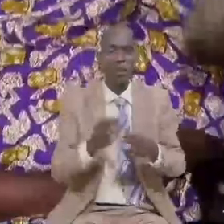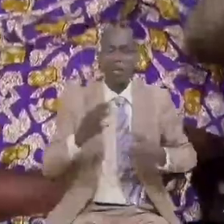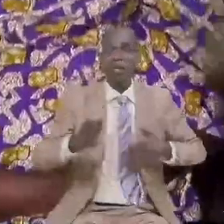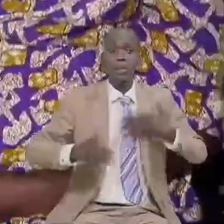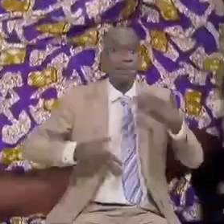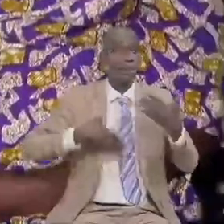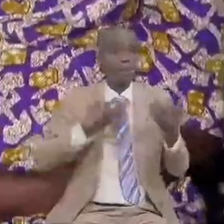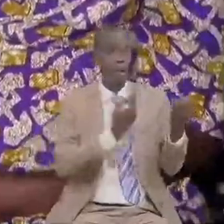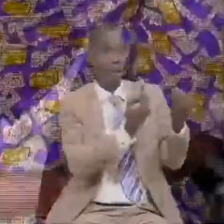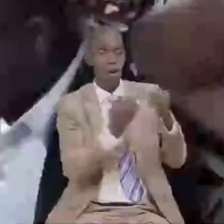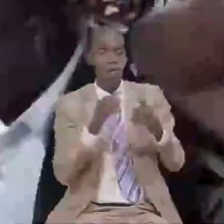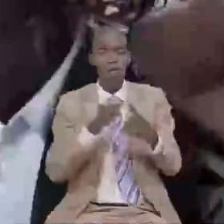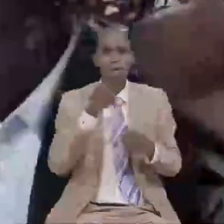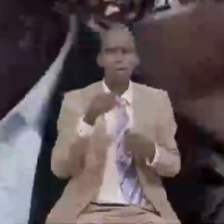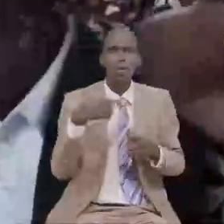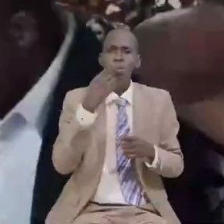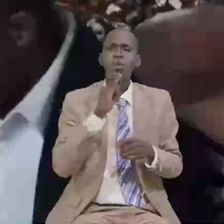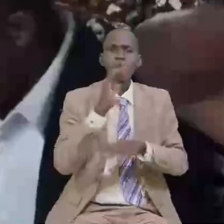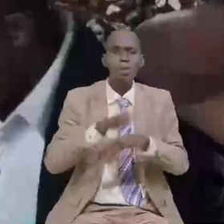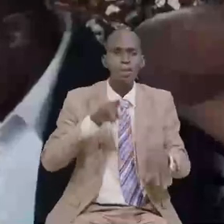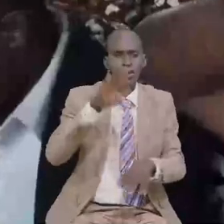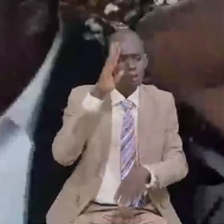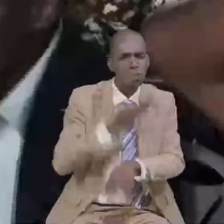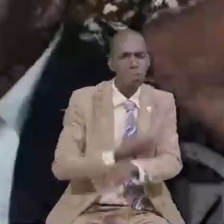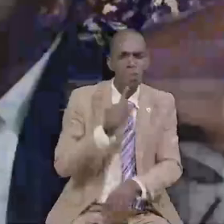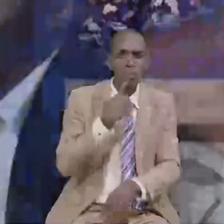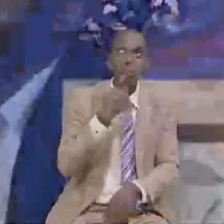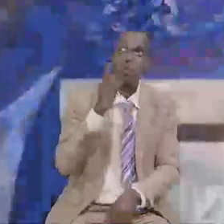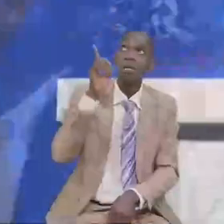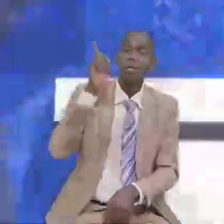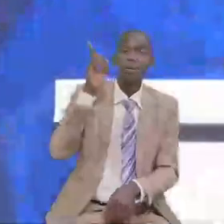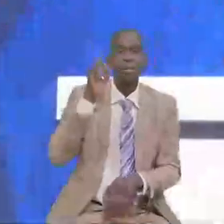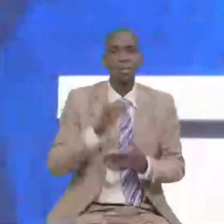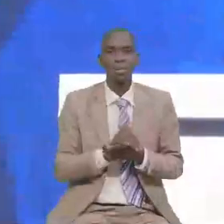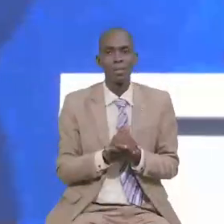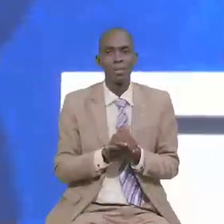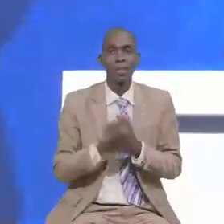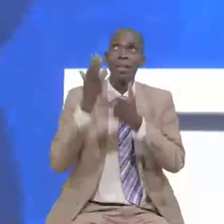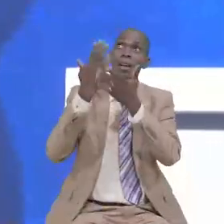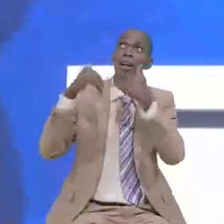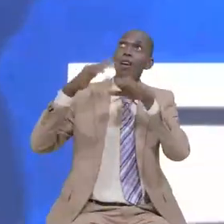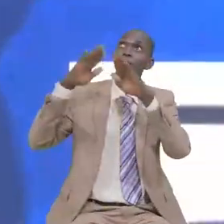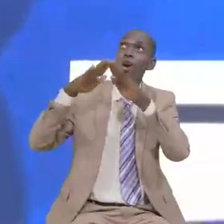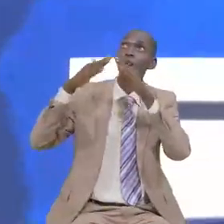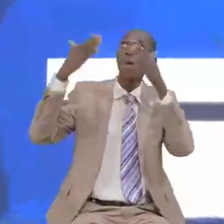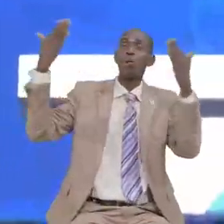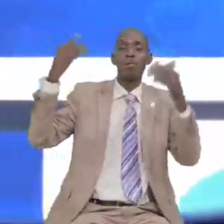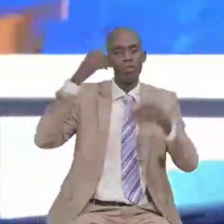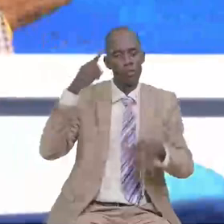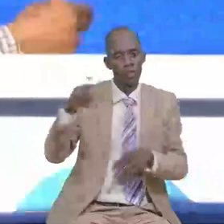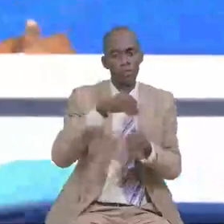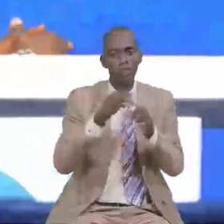La joie te parvient. Voilà comment il t'appelle, mon fils, mon enfant. Le ciel s'ouvre sur